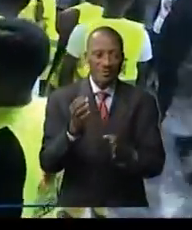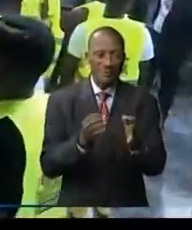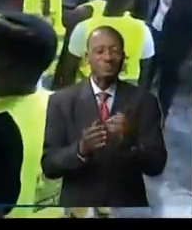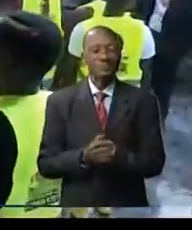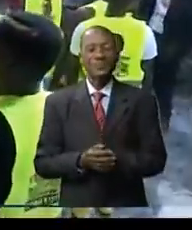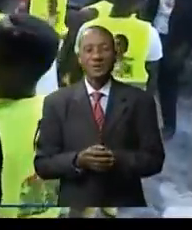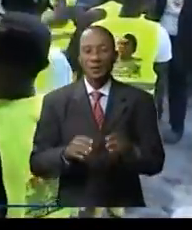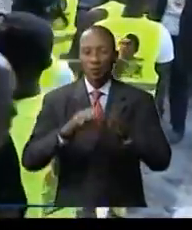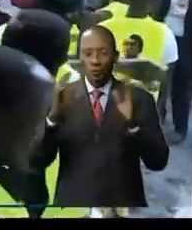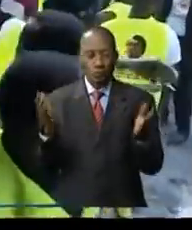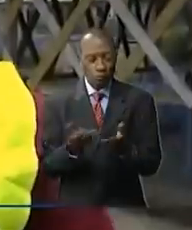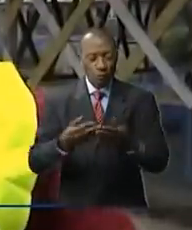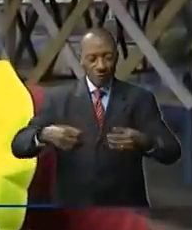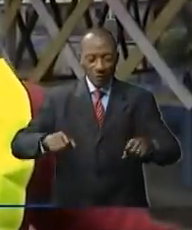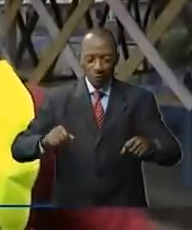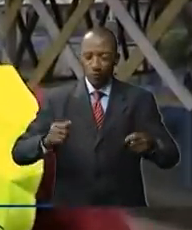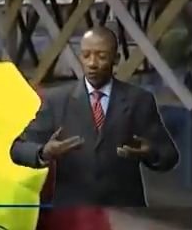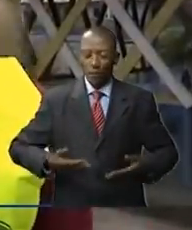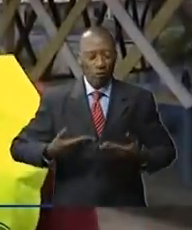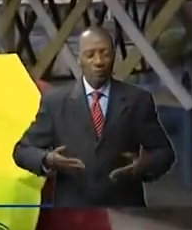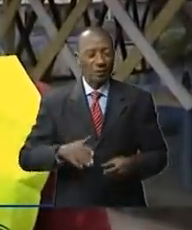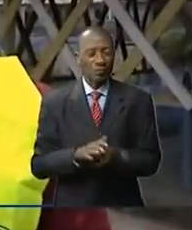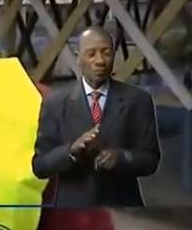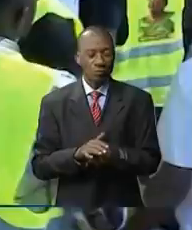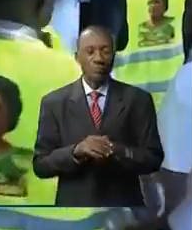ces professionnels de la moto.